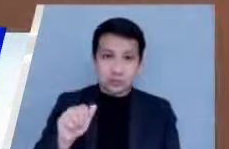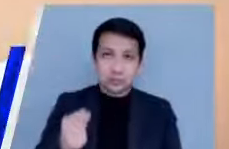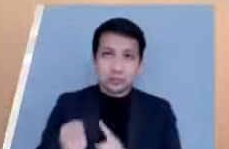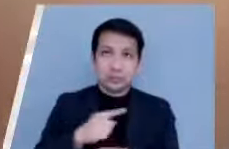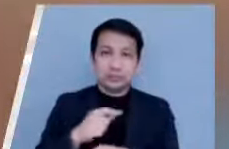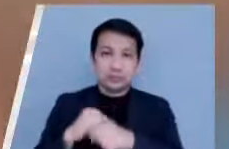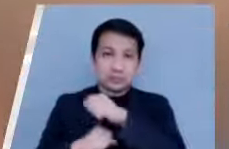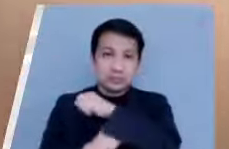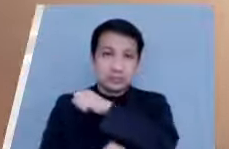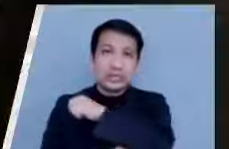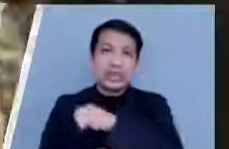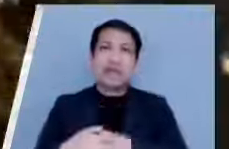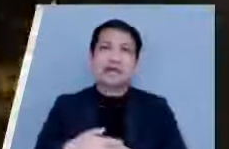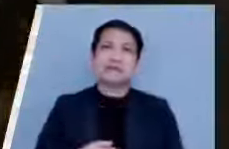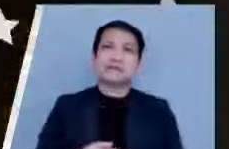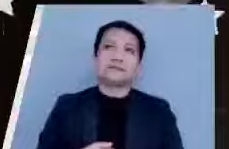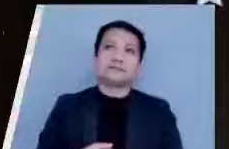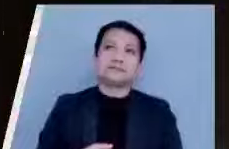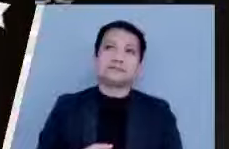stage.